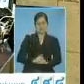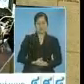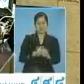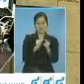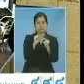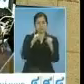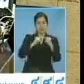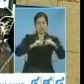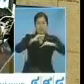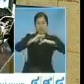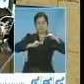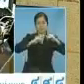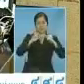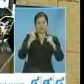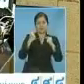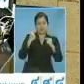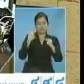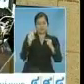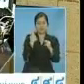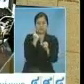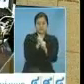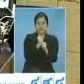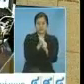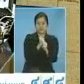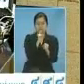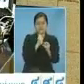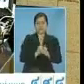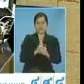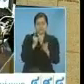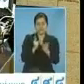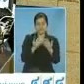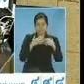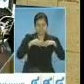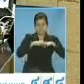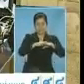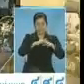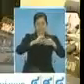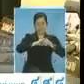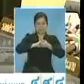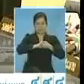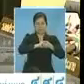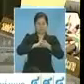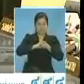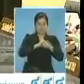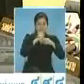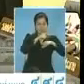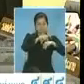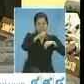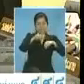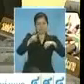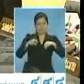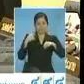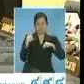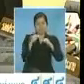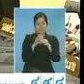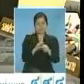ความแข็งแรงนั้นก็มีความจำเป็นที่จะเชื่อมการห่วงโซ่ของการผลิตเข้าด้วยกันไม่ว่าจะเป็นด้านการ